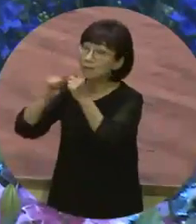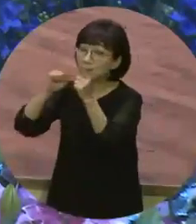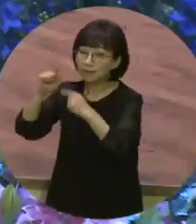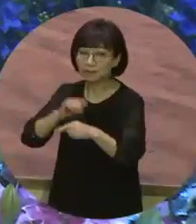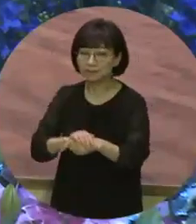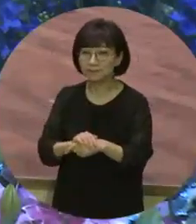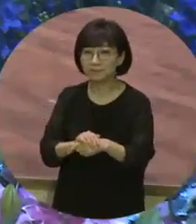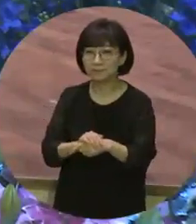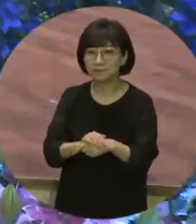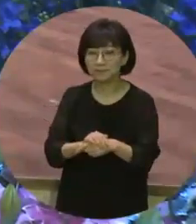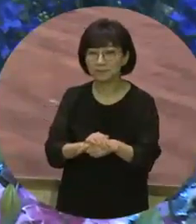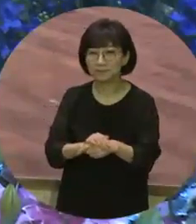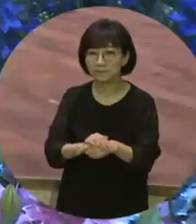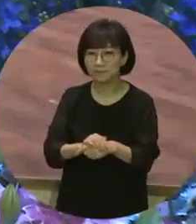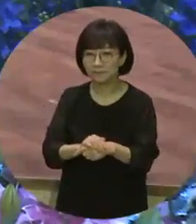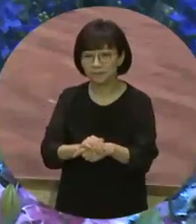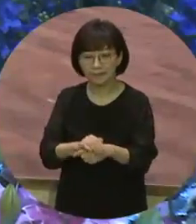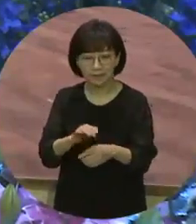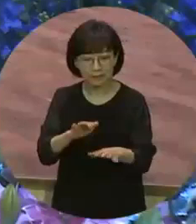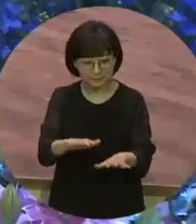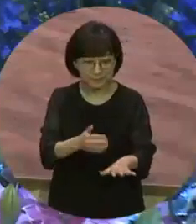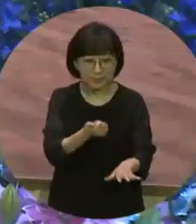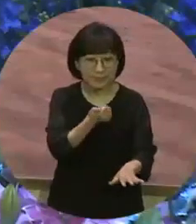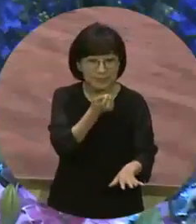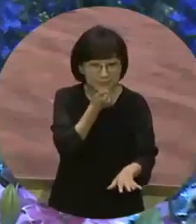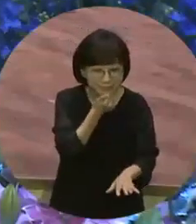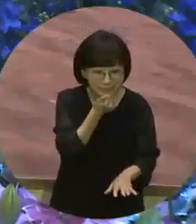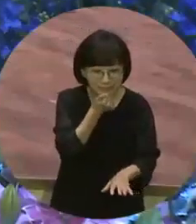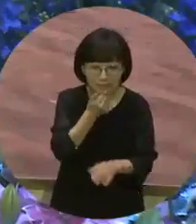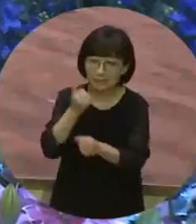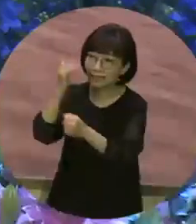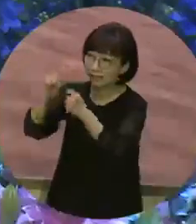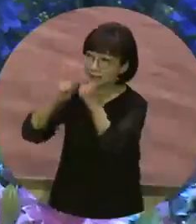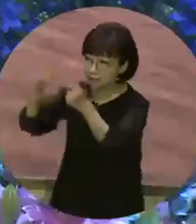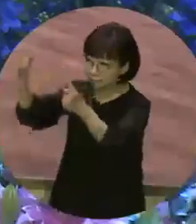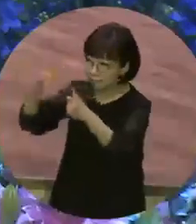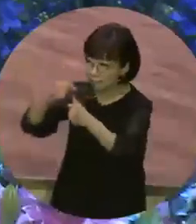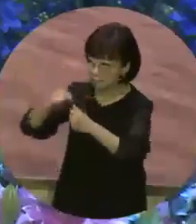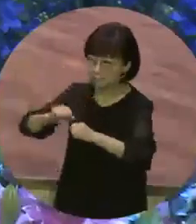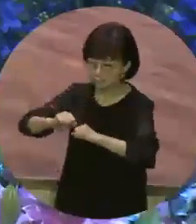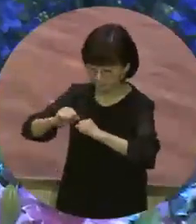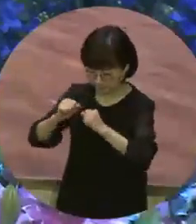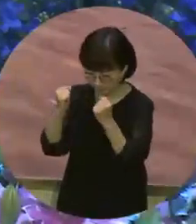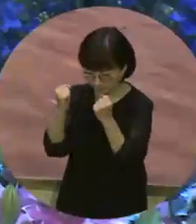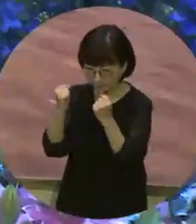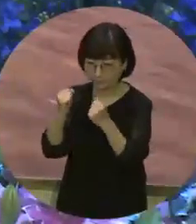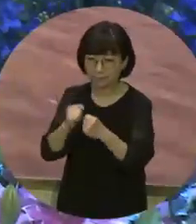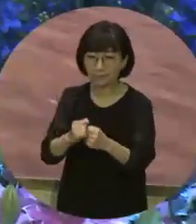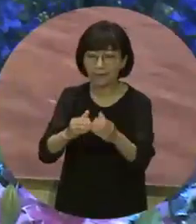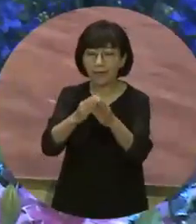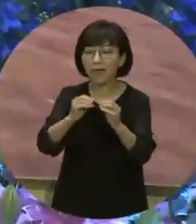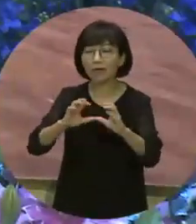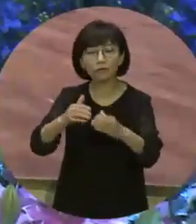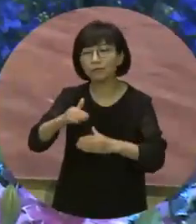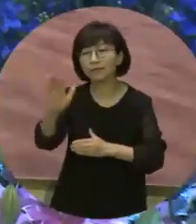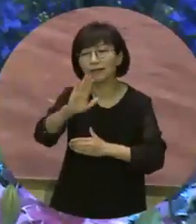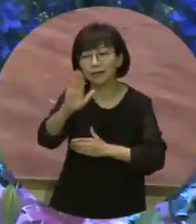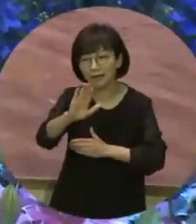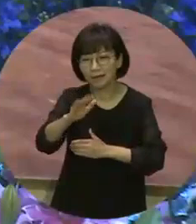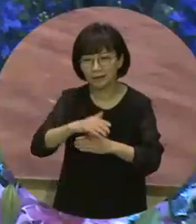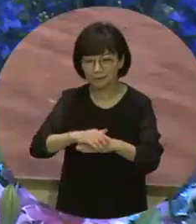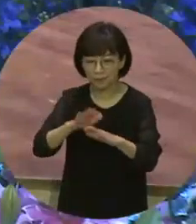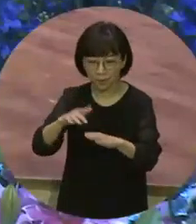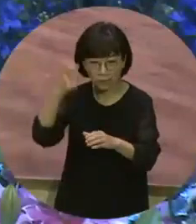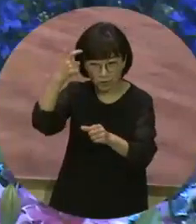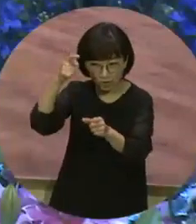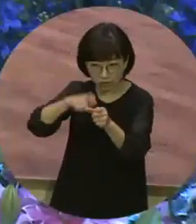본문 6절에 보면요. 이삭은 하나님 말씀에 그대로 순종해서 애굽에 내려가지 않고 영적 선택을